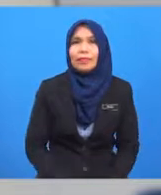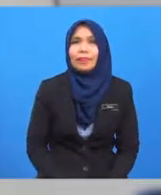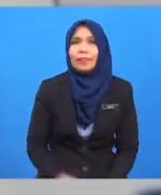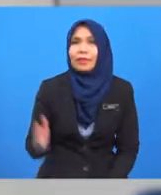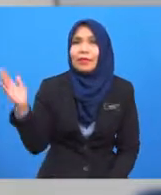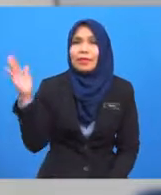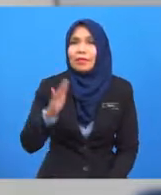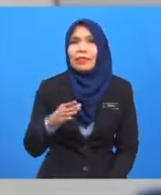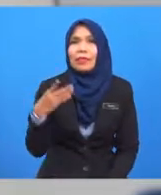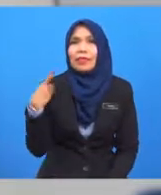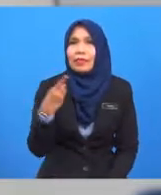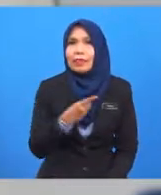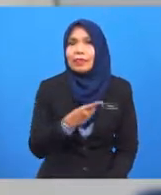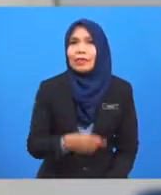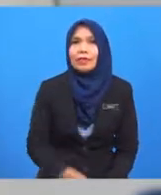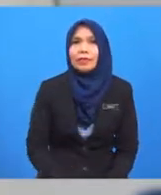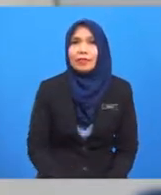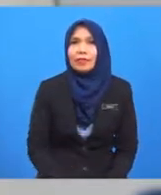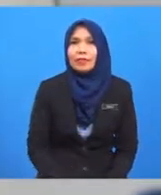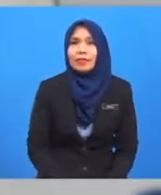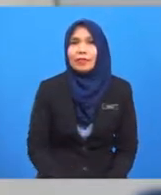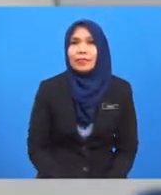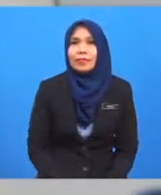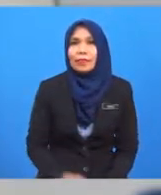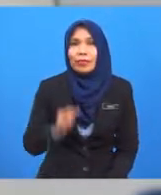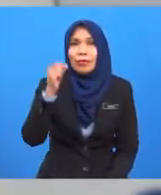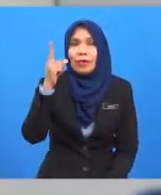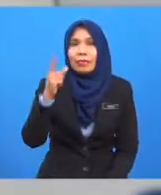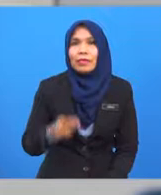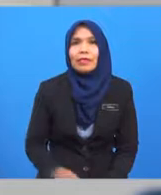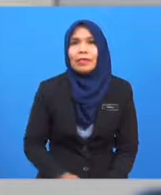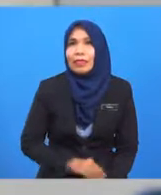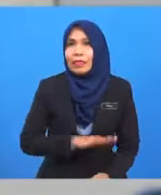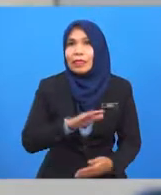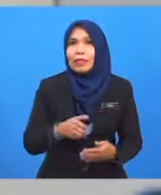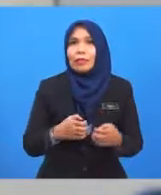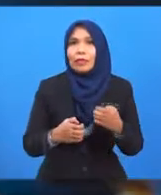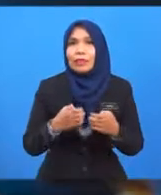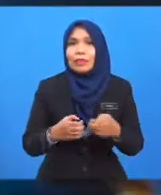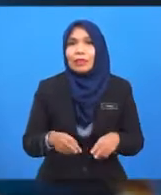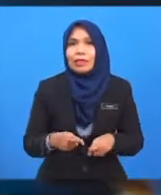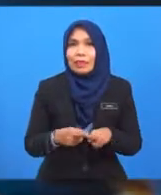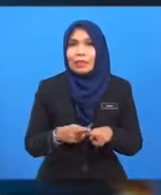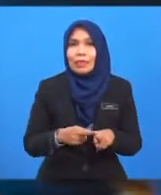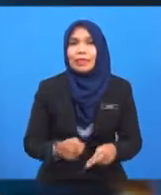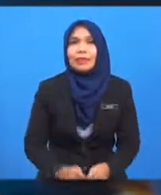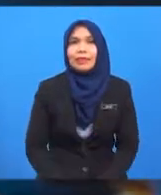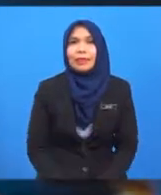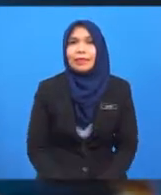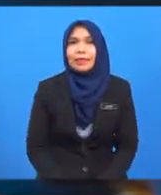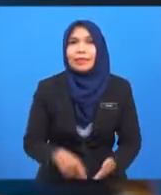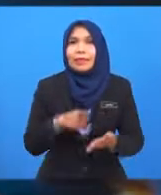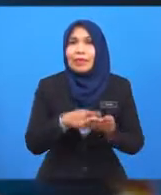Mari kita selami setiap jenis mesin ringkas yang dinyatakan tadi. Apakah